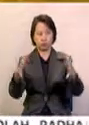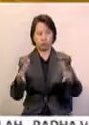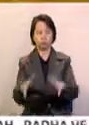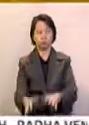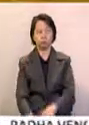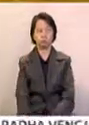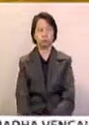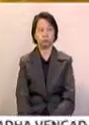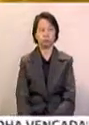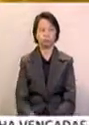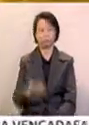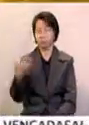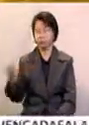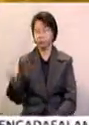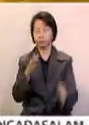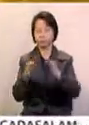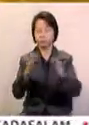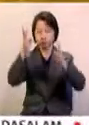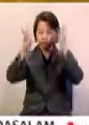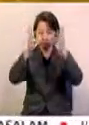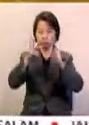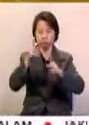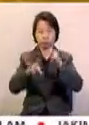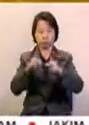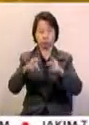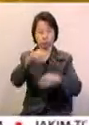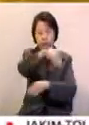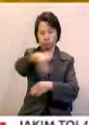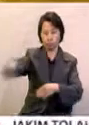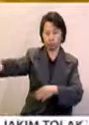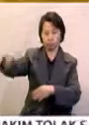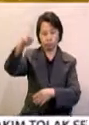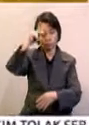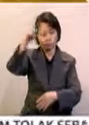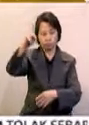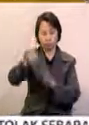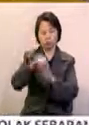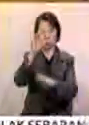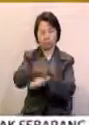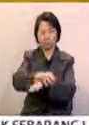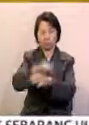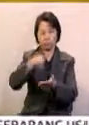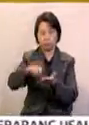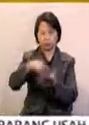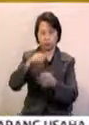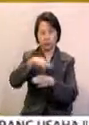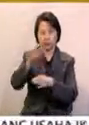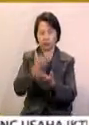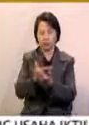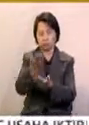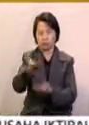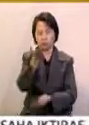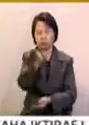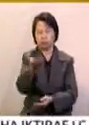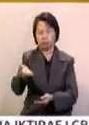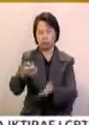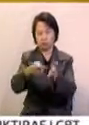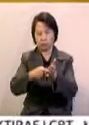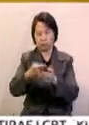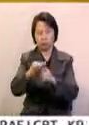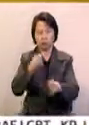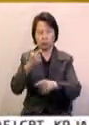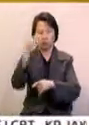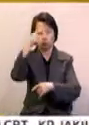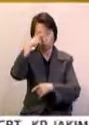seimbang belia mengulas keresahan penduduk di kawasan sempadan Negeri Kelantan yang terpaksa berbelanja lebih untuk membeli bahan-bahan keperluan dari